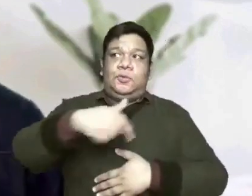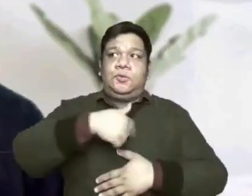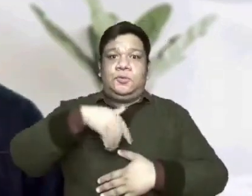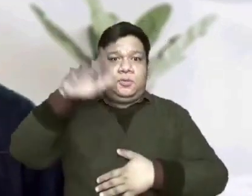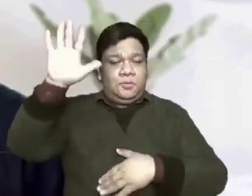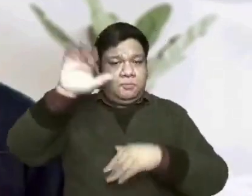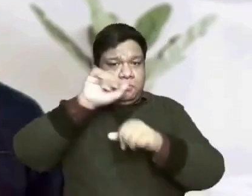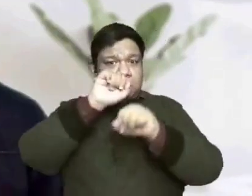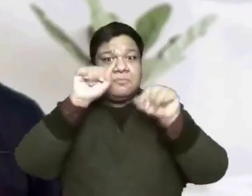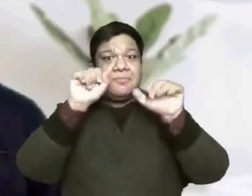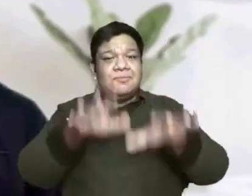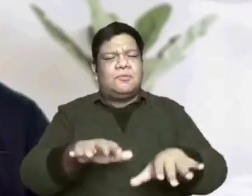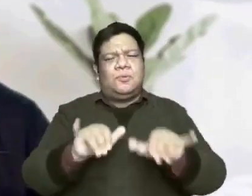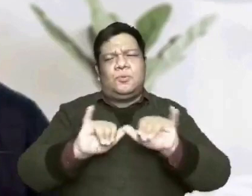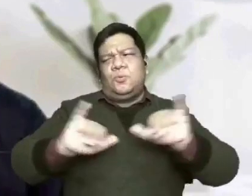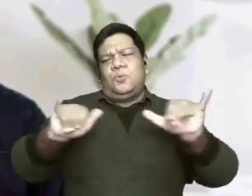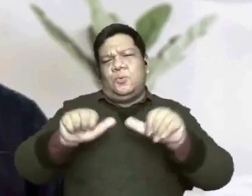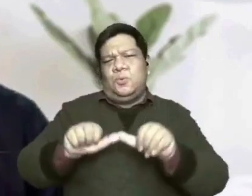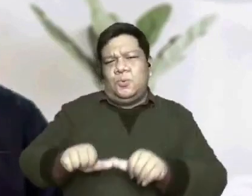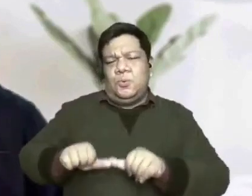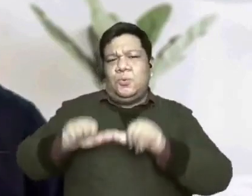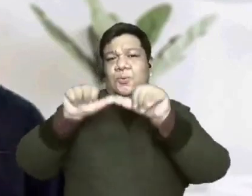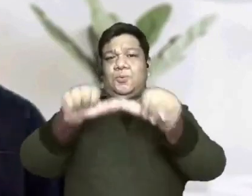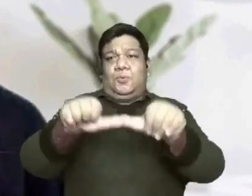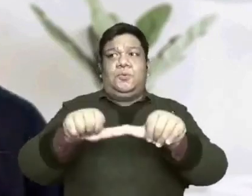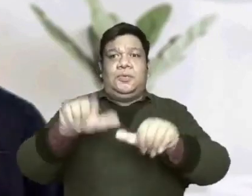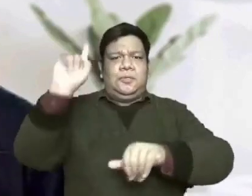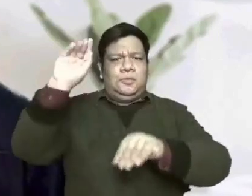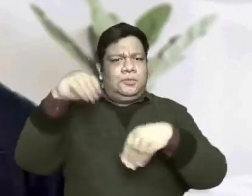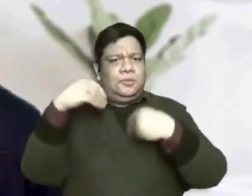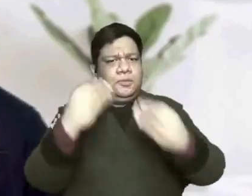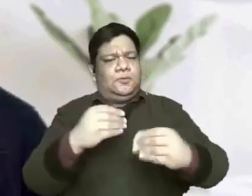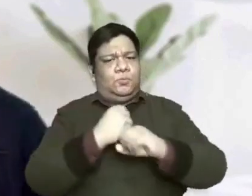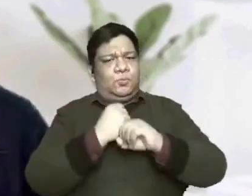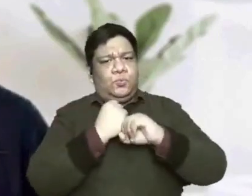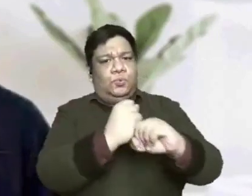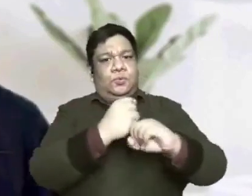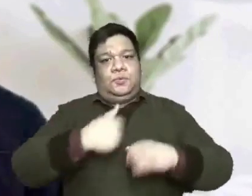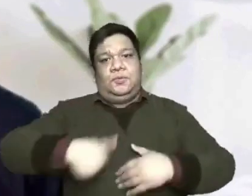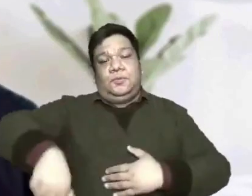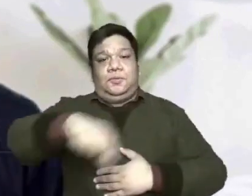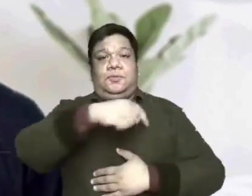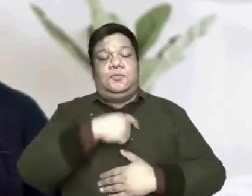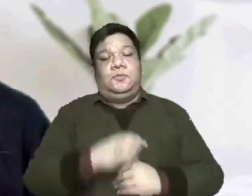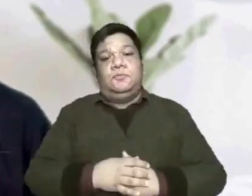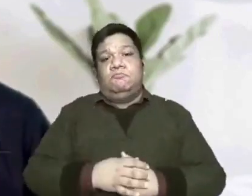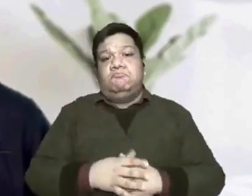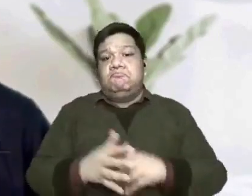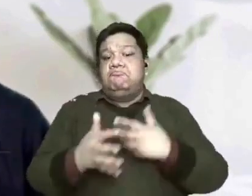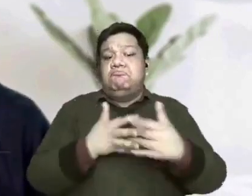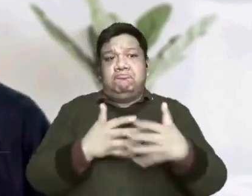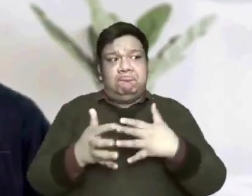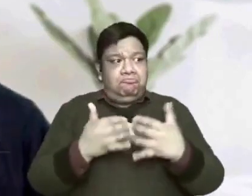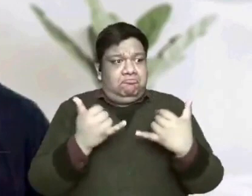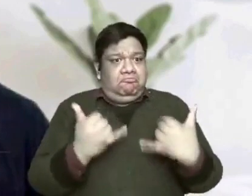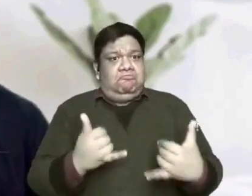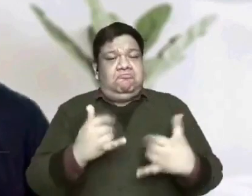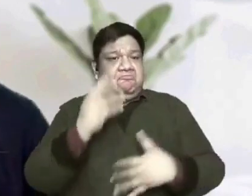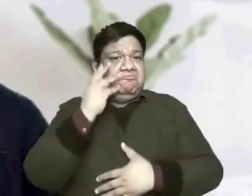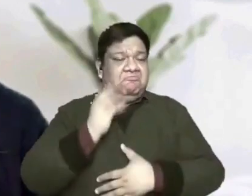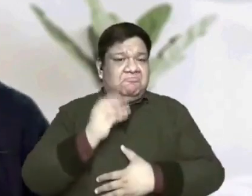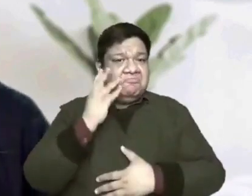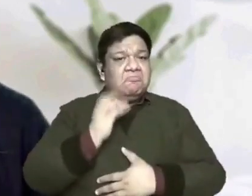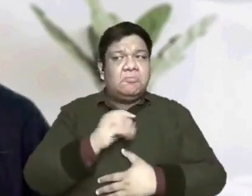sa kanyang pagpapalang, walang humpay, at sa pagbibigay niya ng proteksyon para sa ating lahat. In the midst of our present